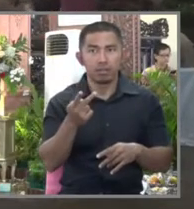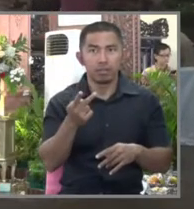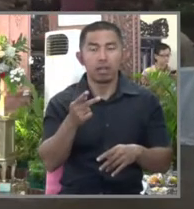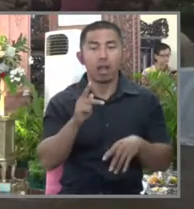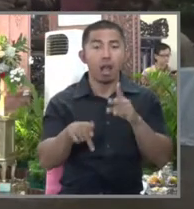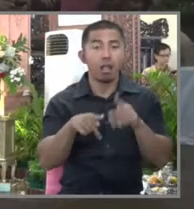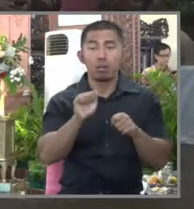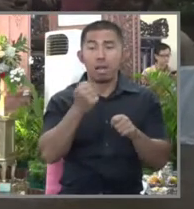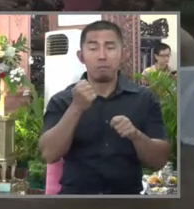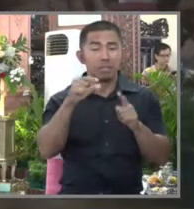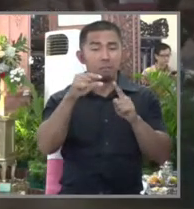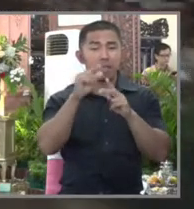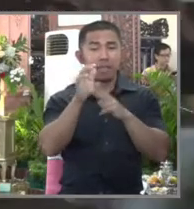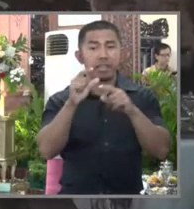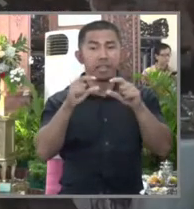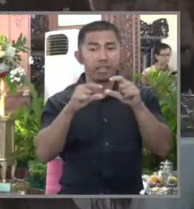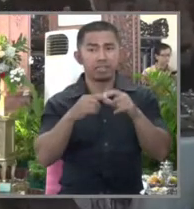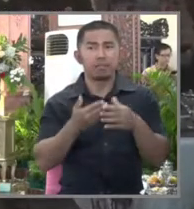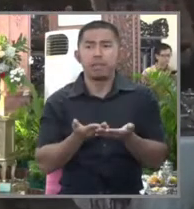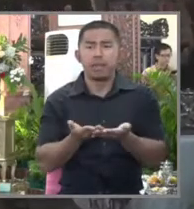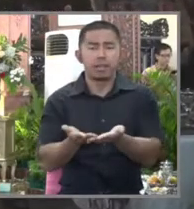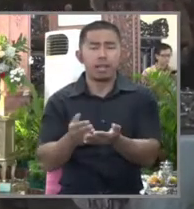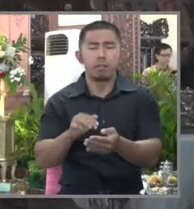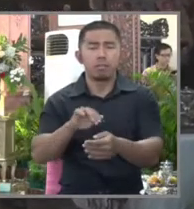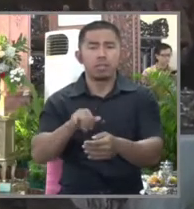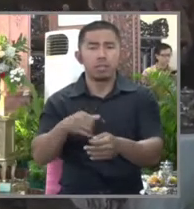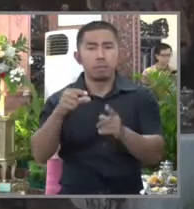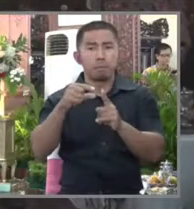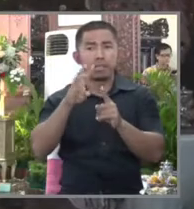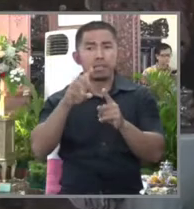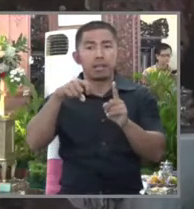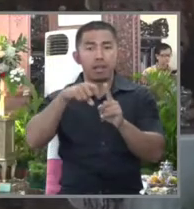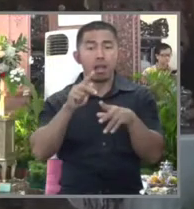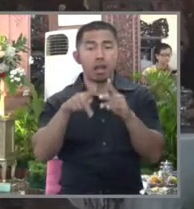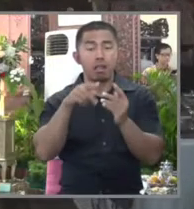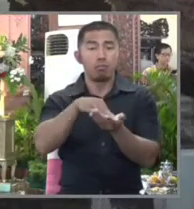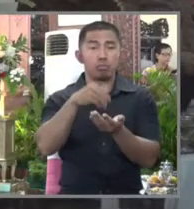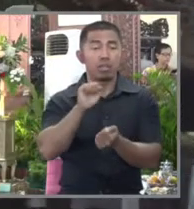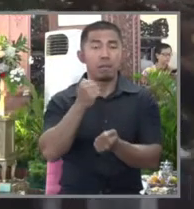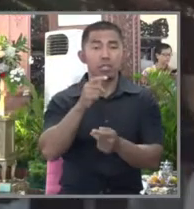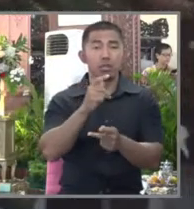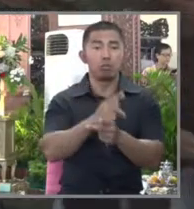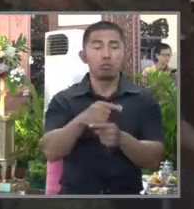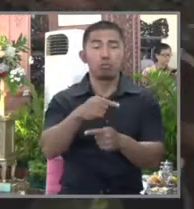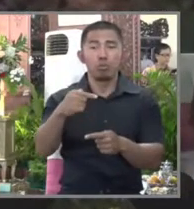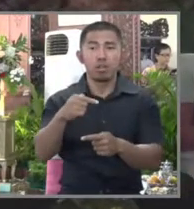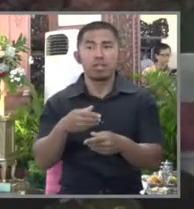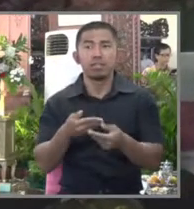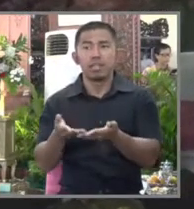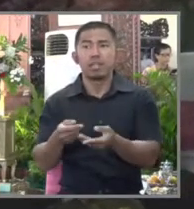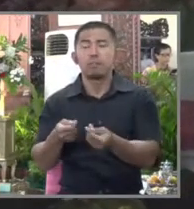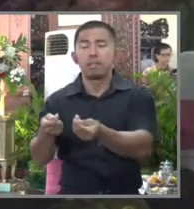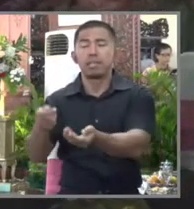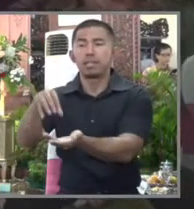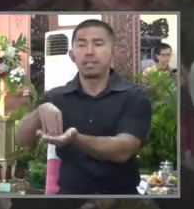PNS, biarkan menjadi P3K. Ketika pusat tidak mampu dan guru kurang, kasihlah itu kepada